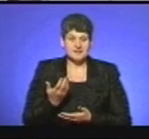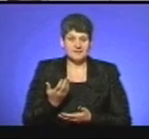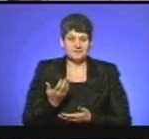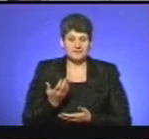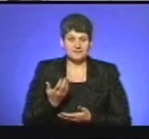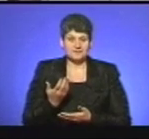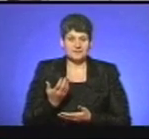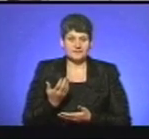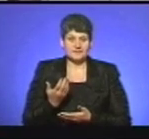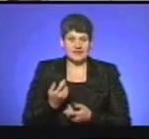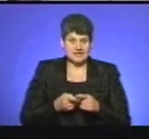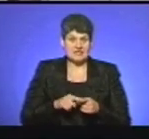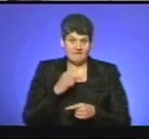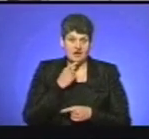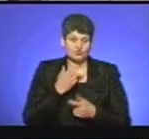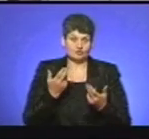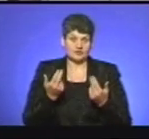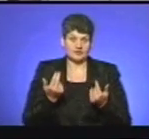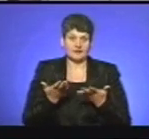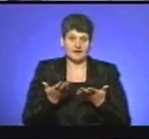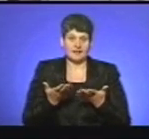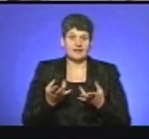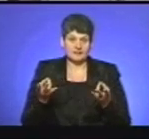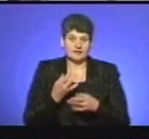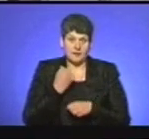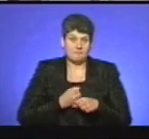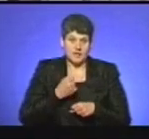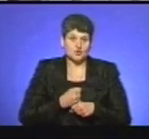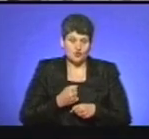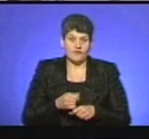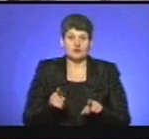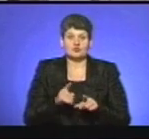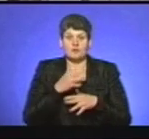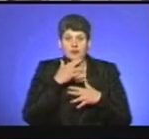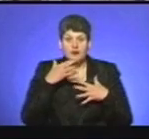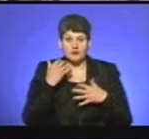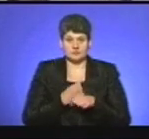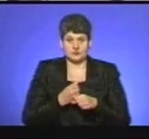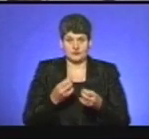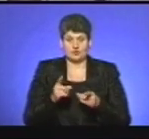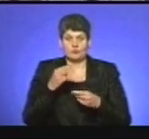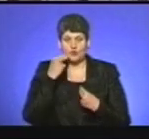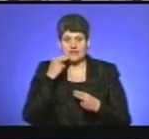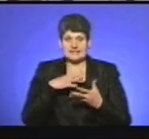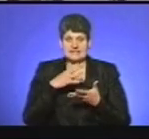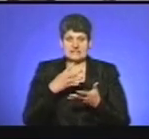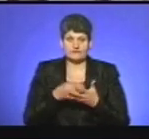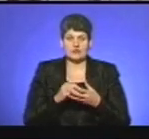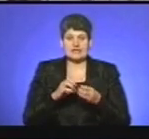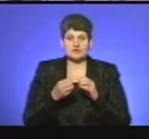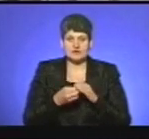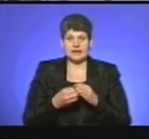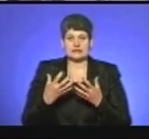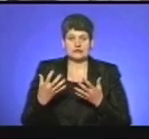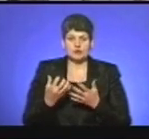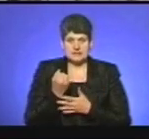це важко, да. Треба працювати, щоб багато треба працювати, щоб покращувати свої результати, там,